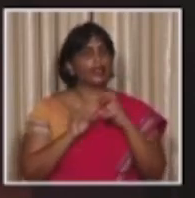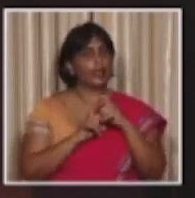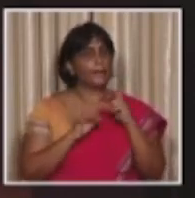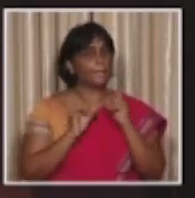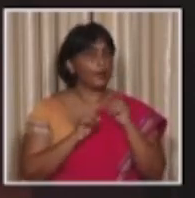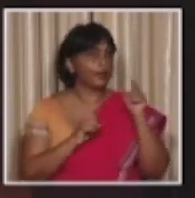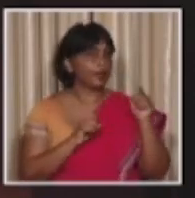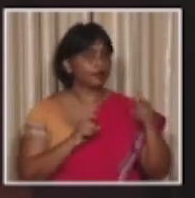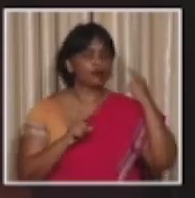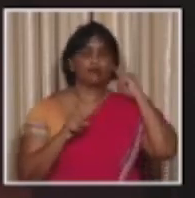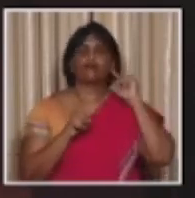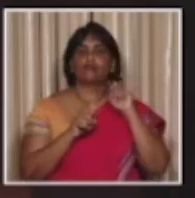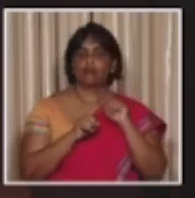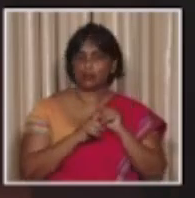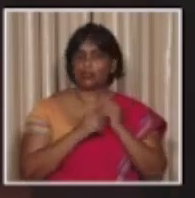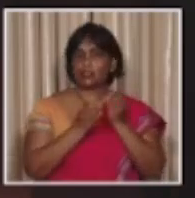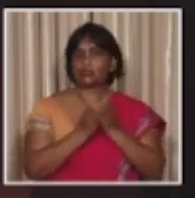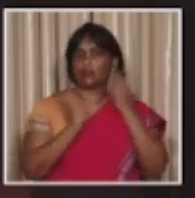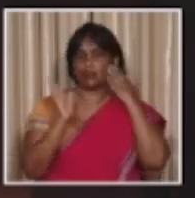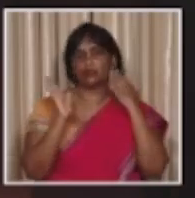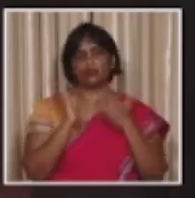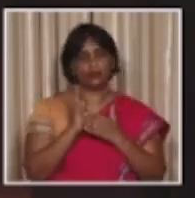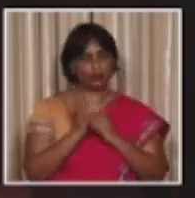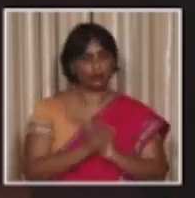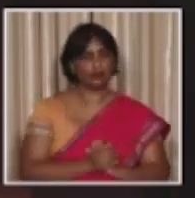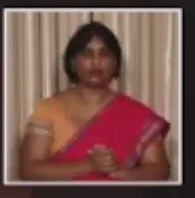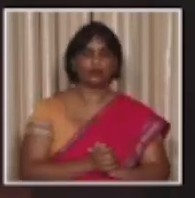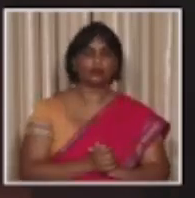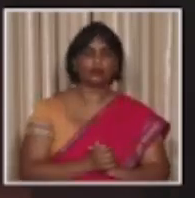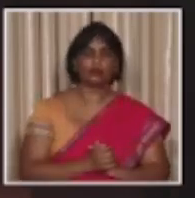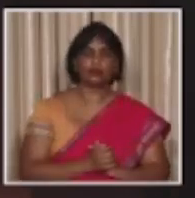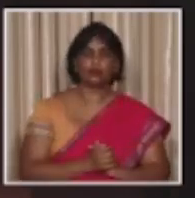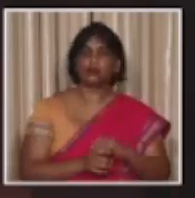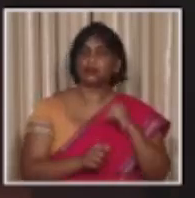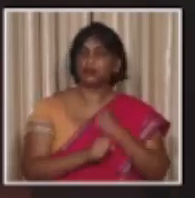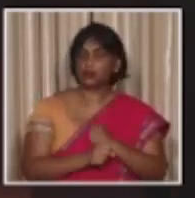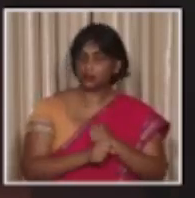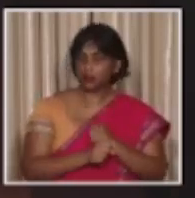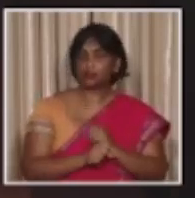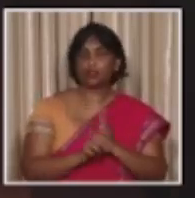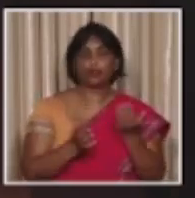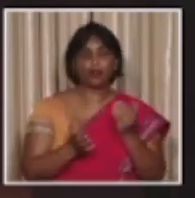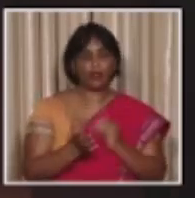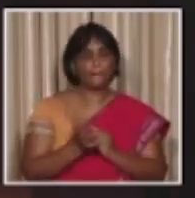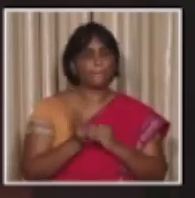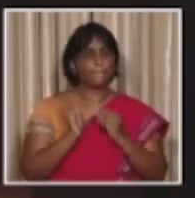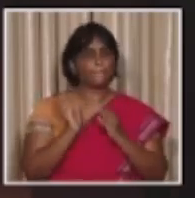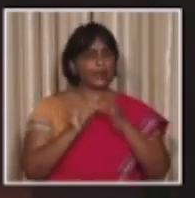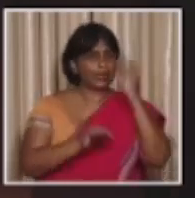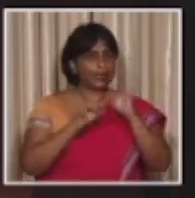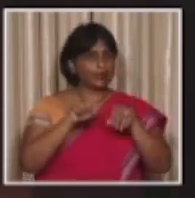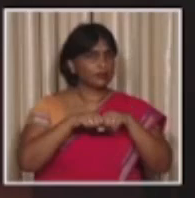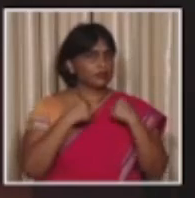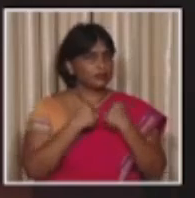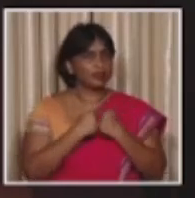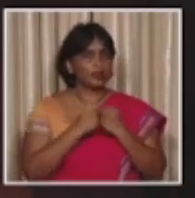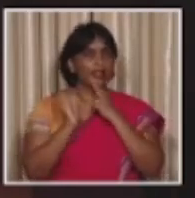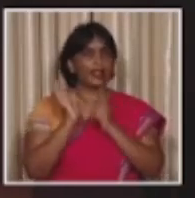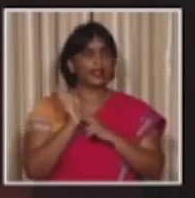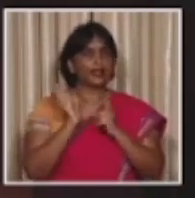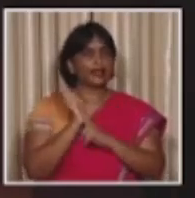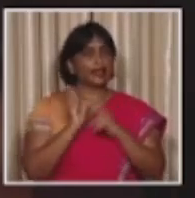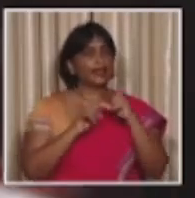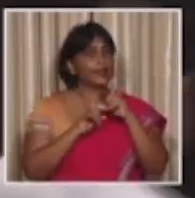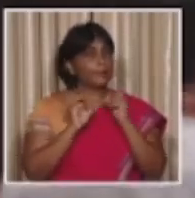අයිති ඒ සම්පත් පිළිබඳව රජයේ යලිත්වරක් මිල්කෝ ආයතනය සහ ජාතික පසු සම්පත්